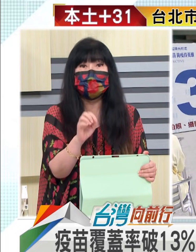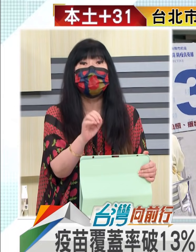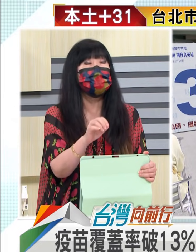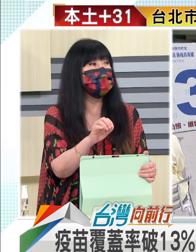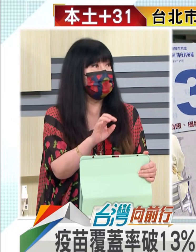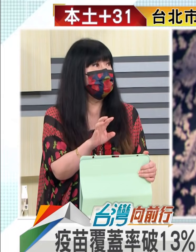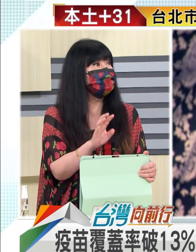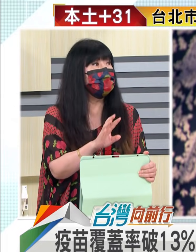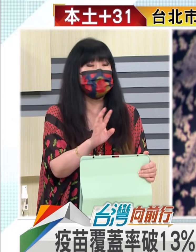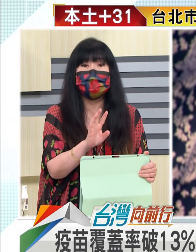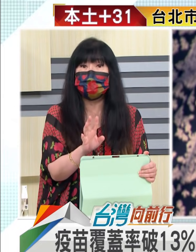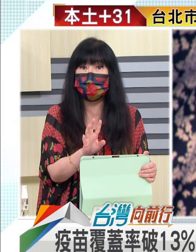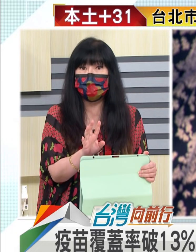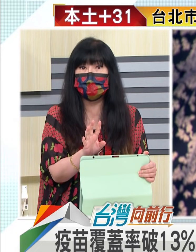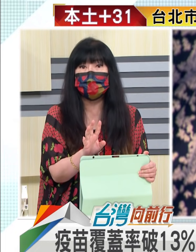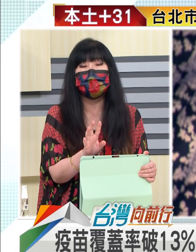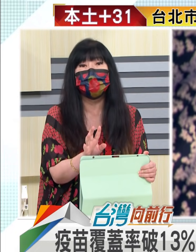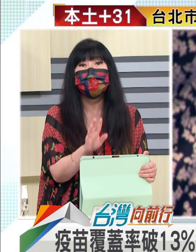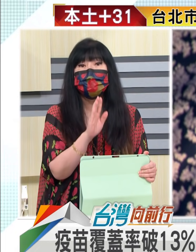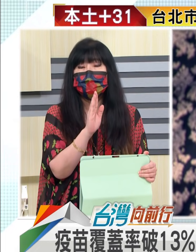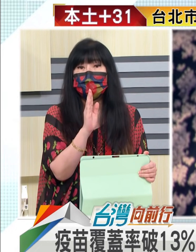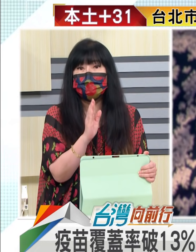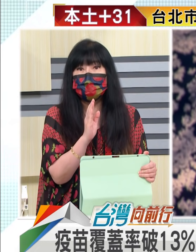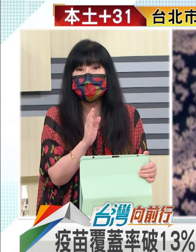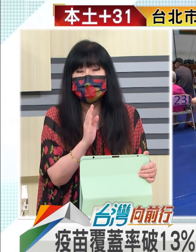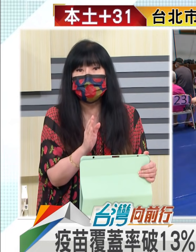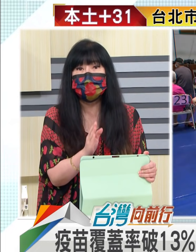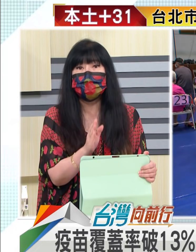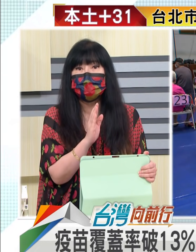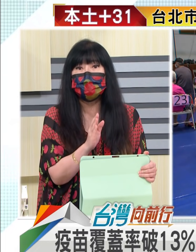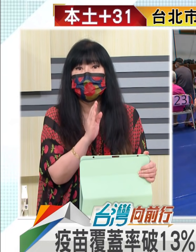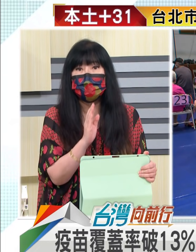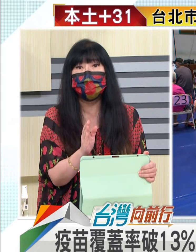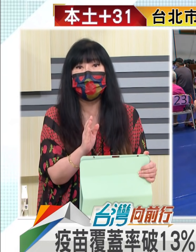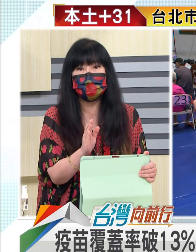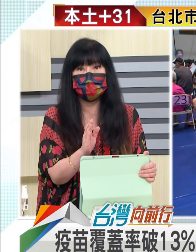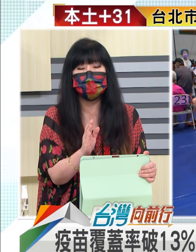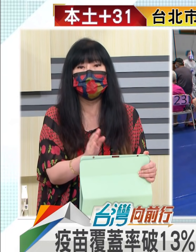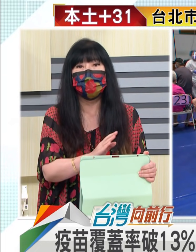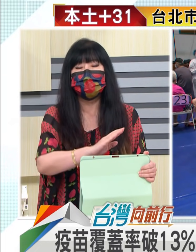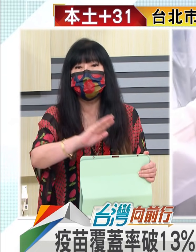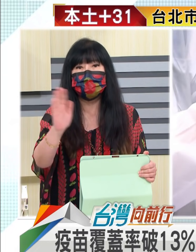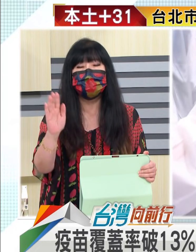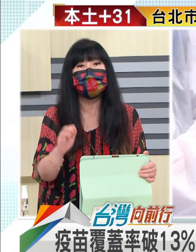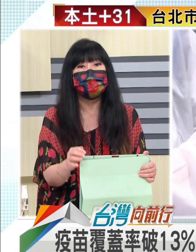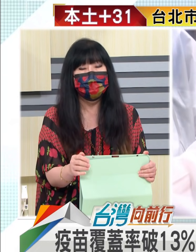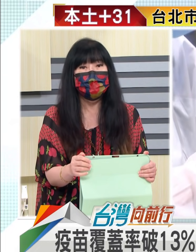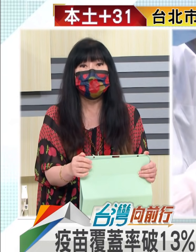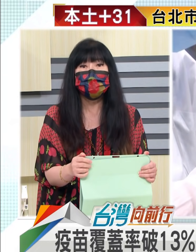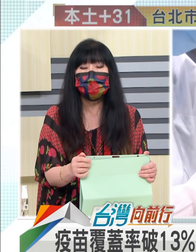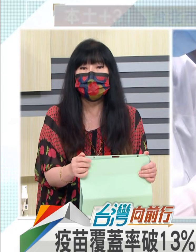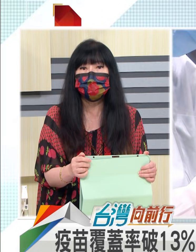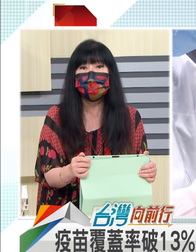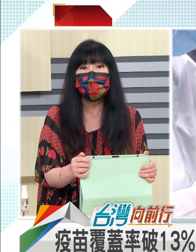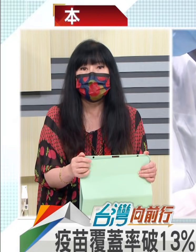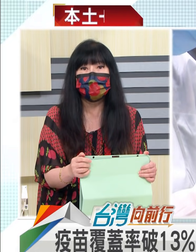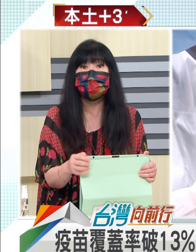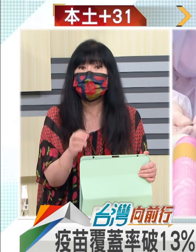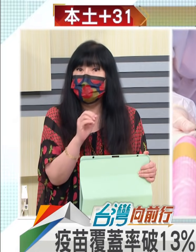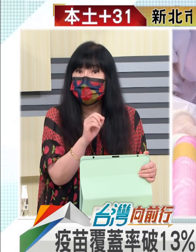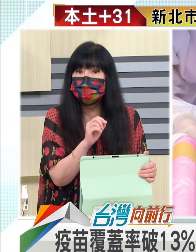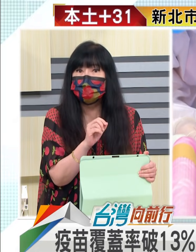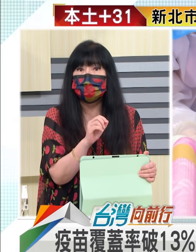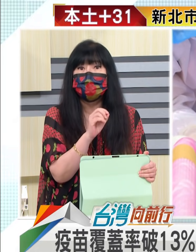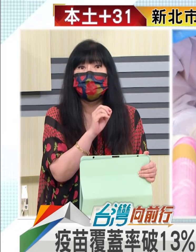1%少一点点。现在因为打莫德纳，大家的意愿比较高，所以以这样子一天1%的速度哈在进展。那如果说未来